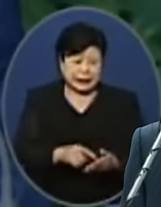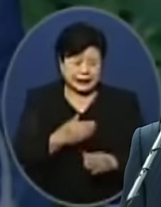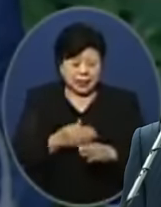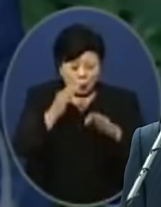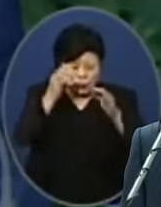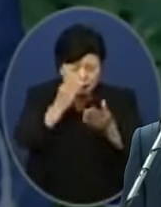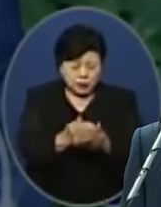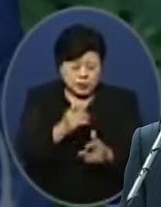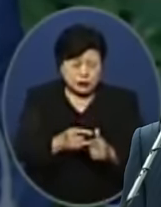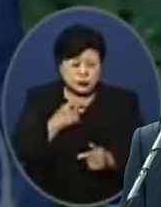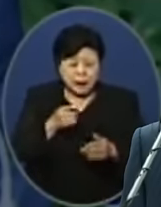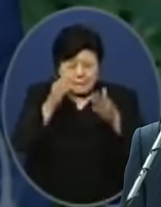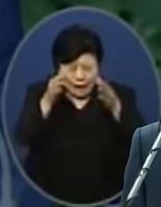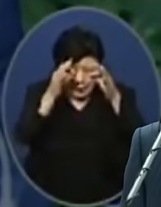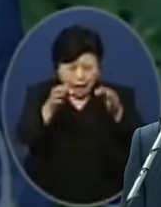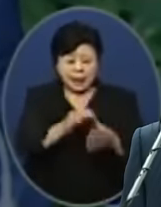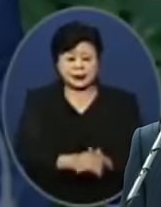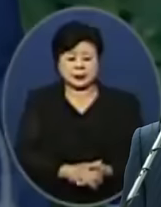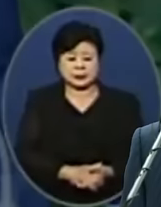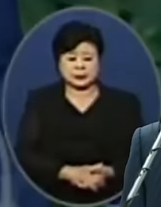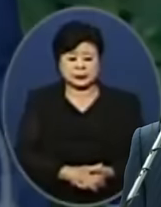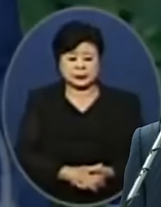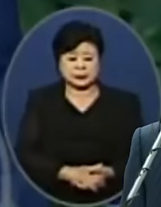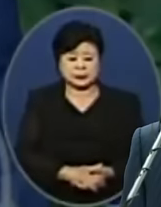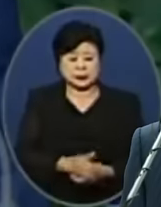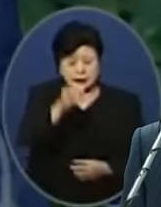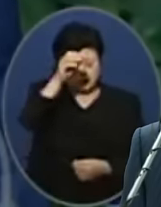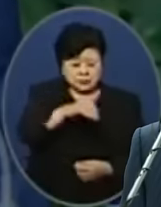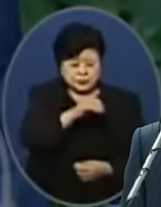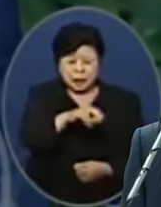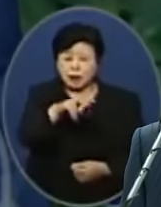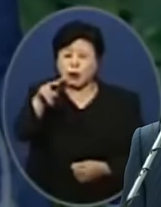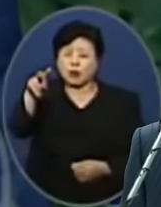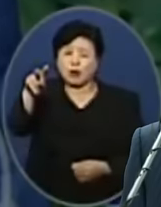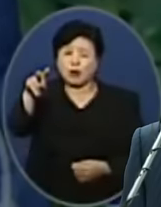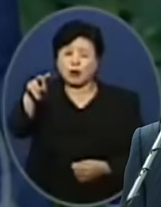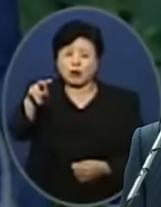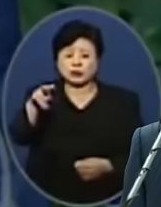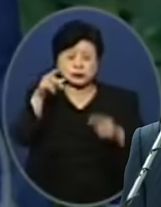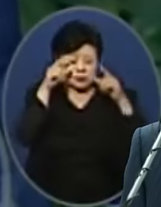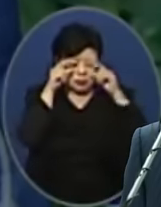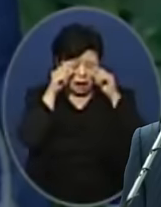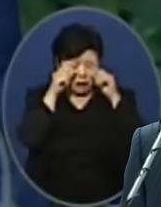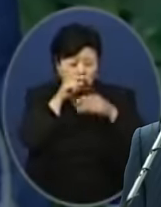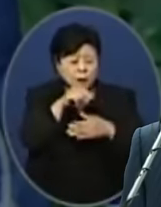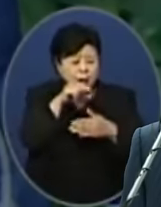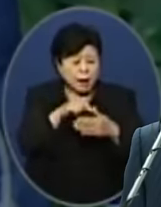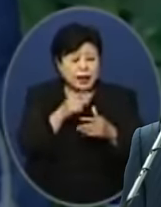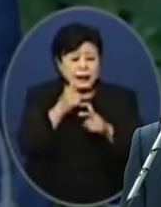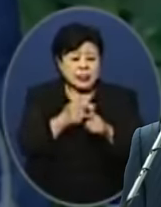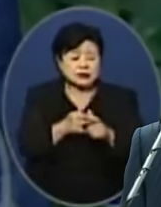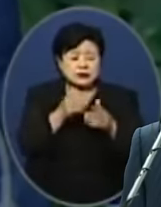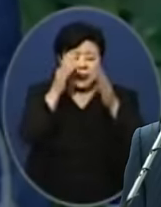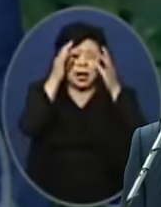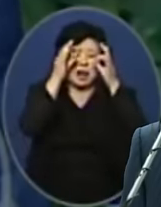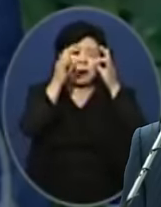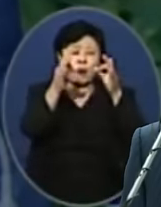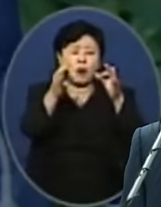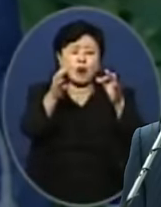보지 말고 예수님을 바라보십시오. 십자가를 쳐다보고 눈을 감고 마음속에 예수님을